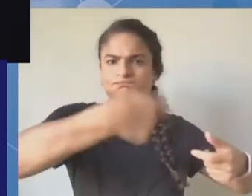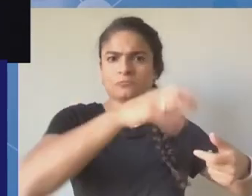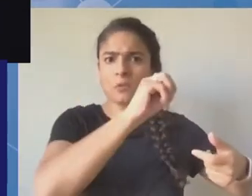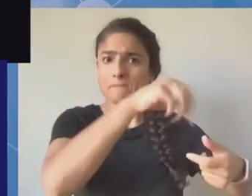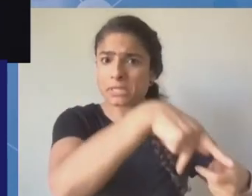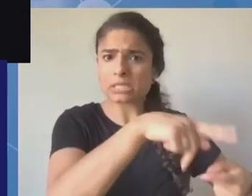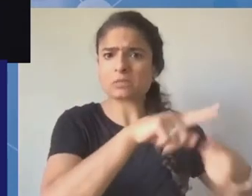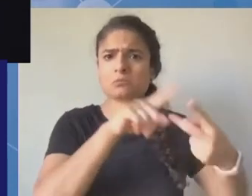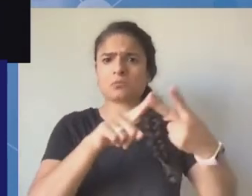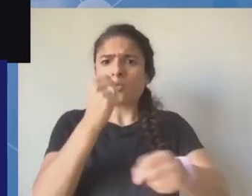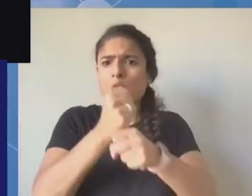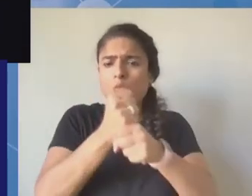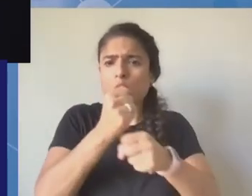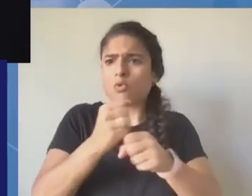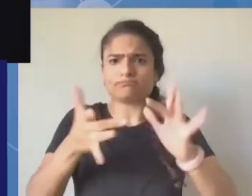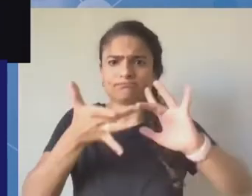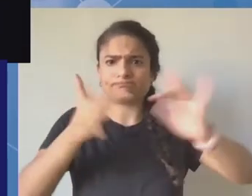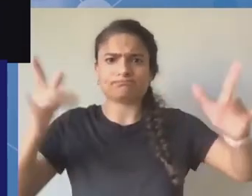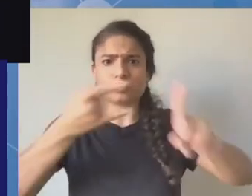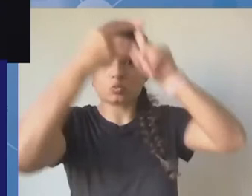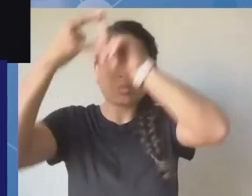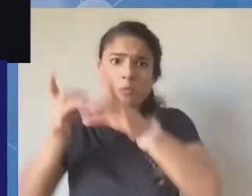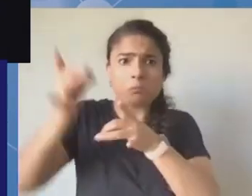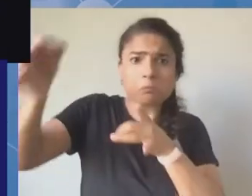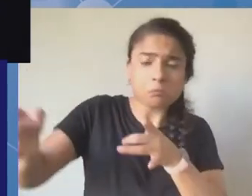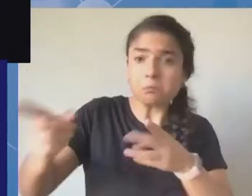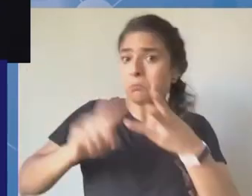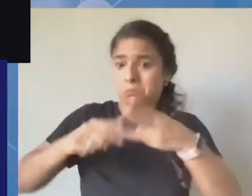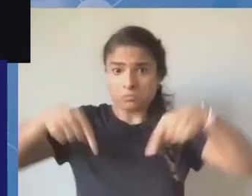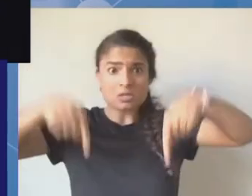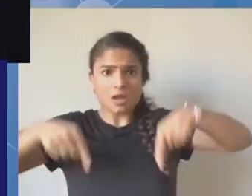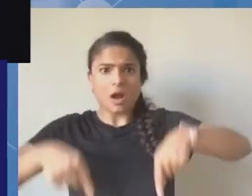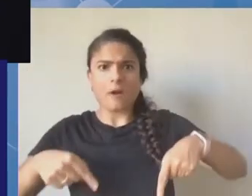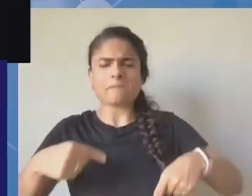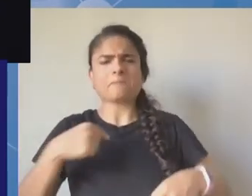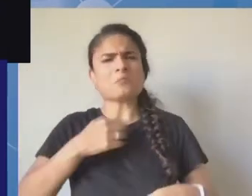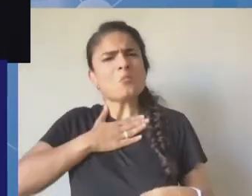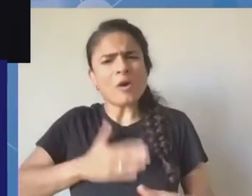通过互联网的吧。因此我在这里有一个建议，我们以后